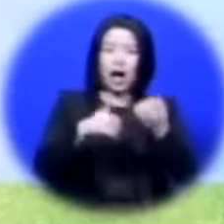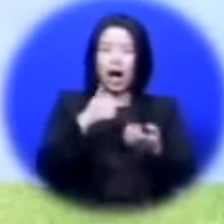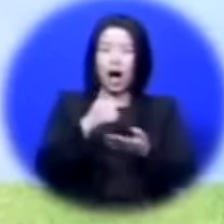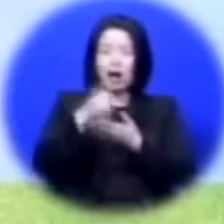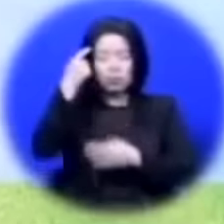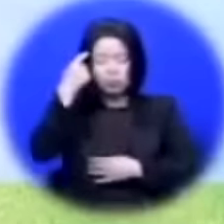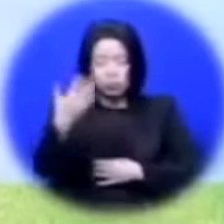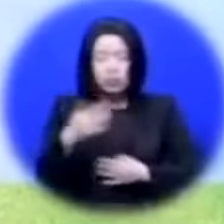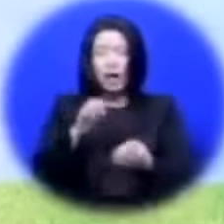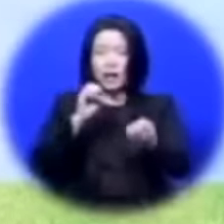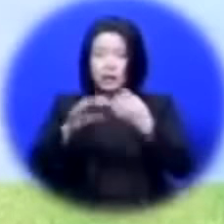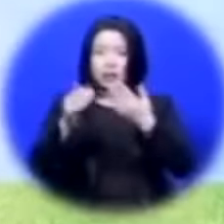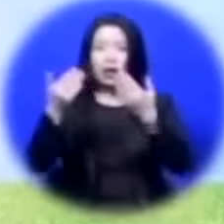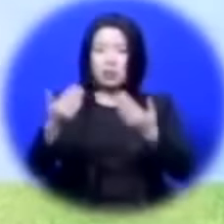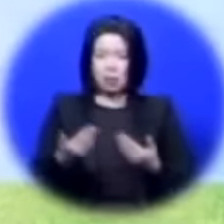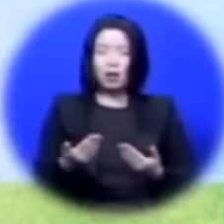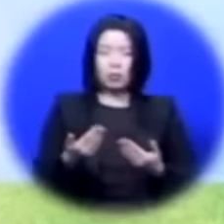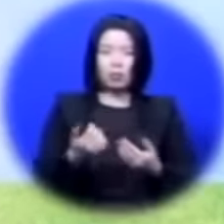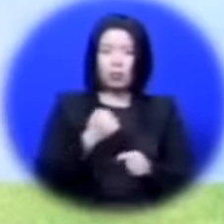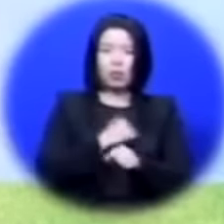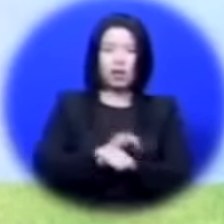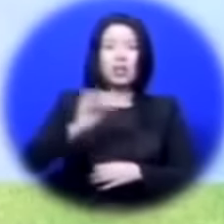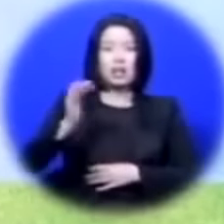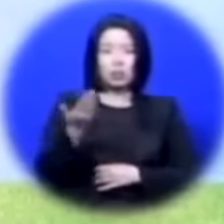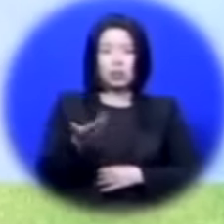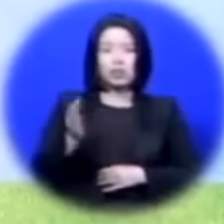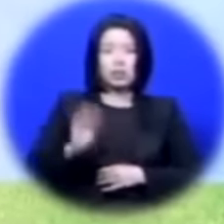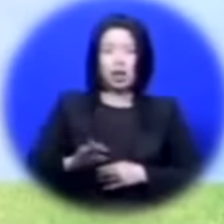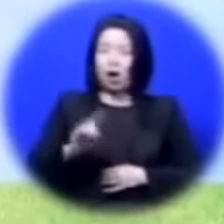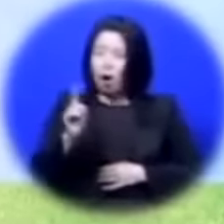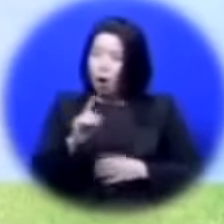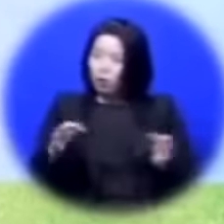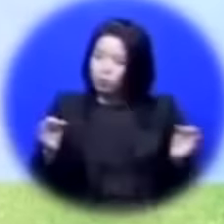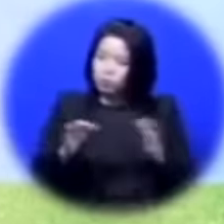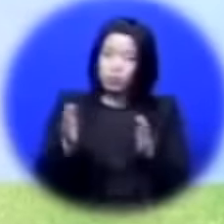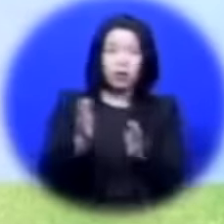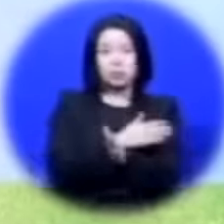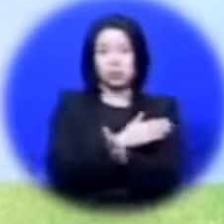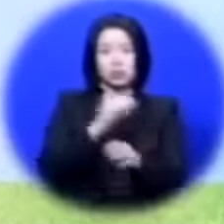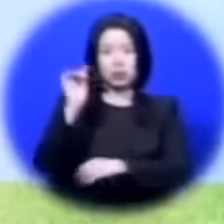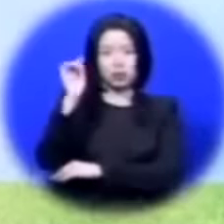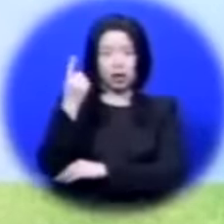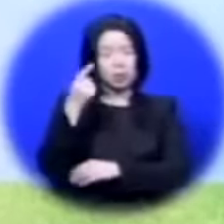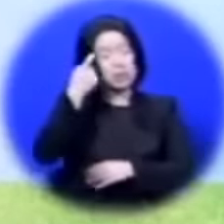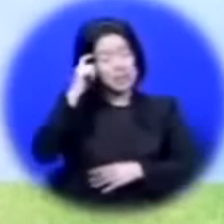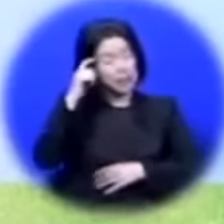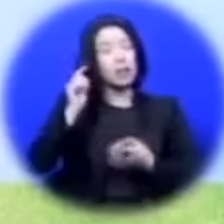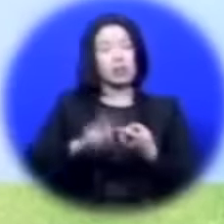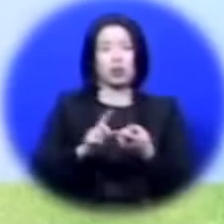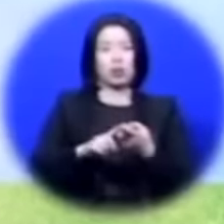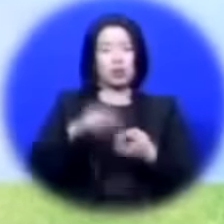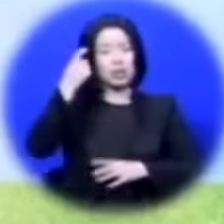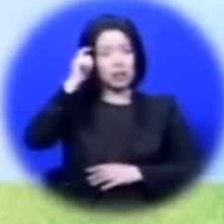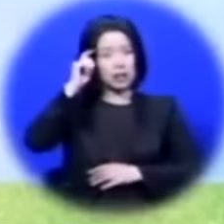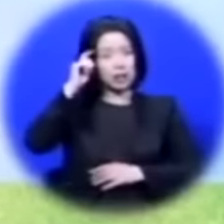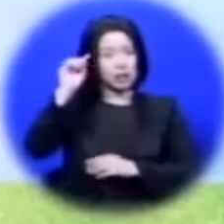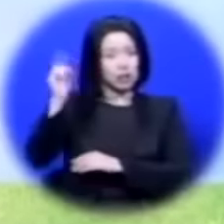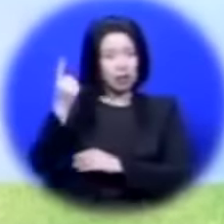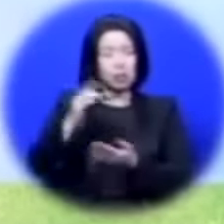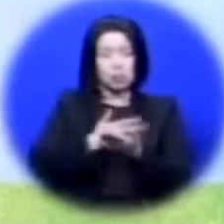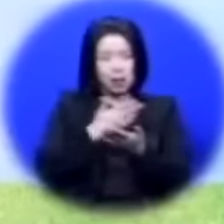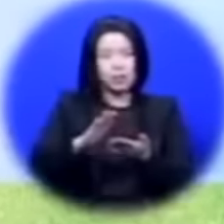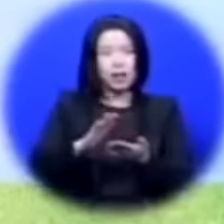받고 그렇게 해야 되는 것인데 어느 순간부터 다윗의 생각대로 다윗의 판단대로